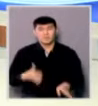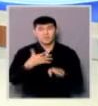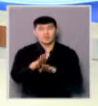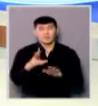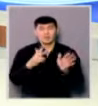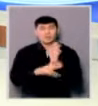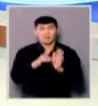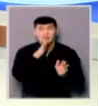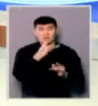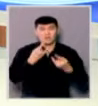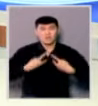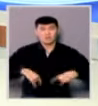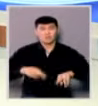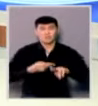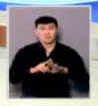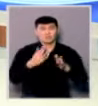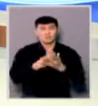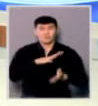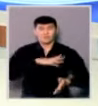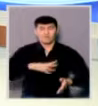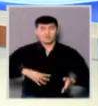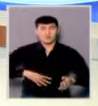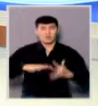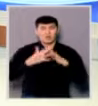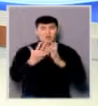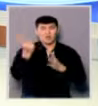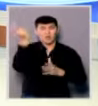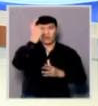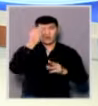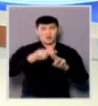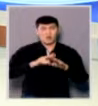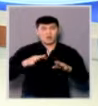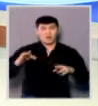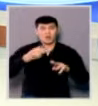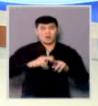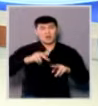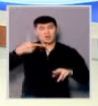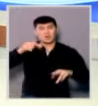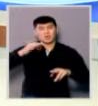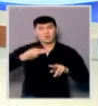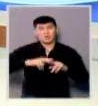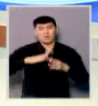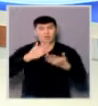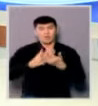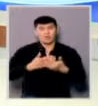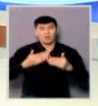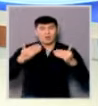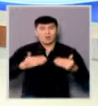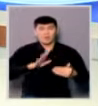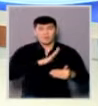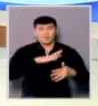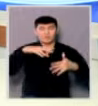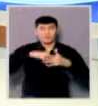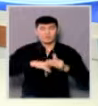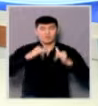Исполнилось 80 лет со дня рождения ветерана сферы сельского хозяйства Атырауской области Гатау Насыпкалиұлы. Он также